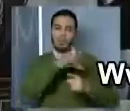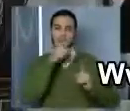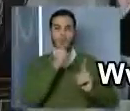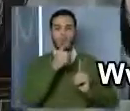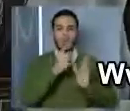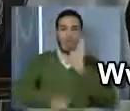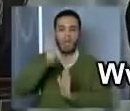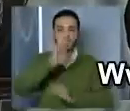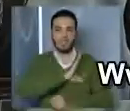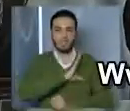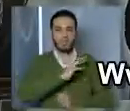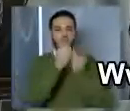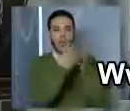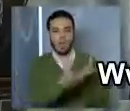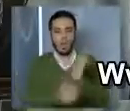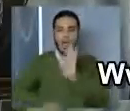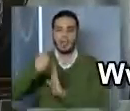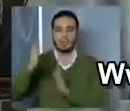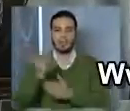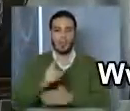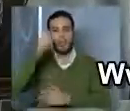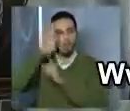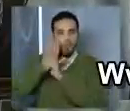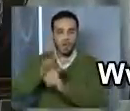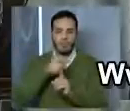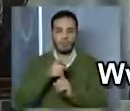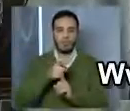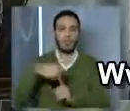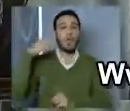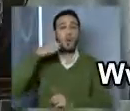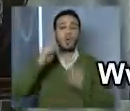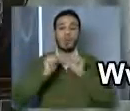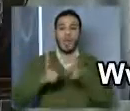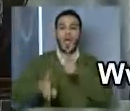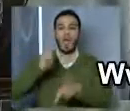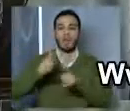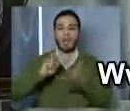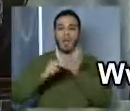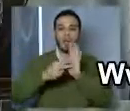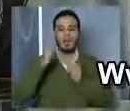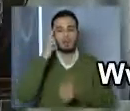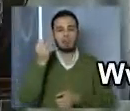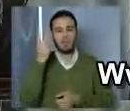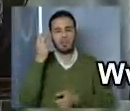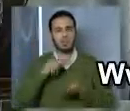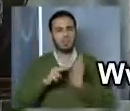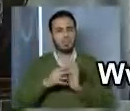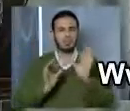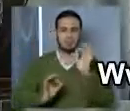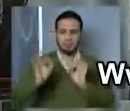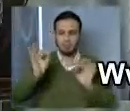الحجارة انتصرت على الآلة العسكرية، فبدأوا يفكروا بوش الأب في يعني تفكير